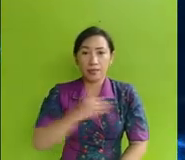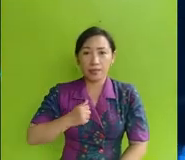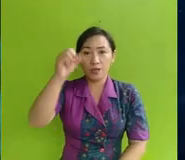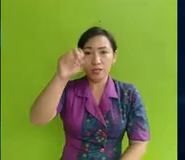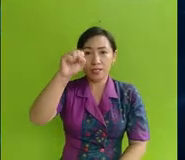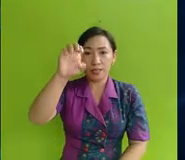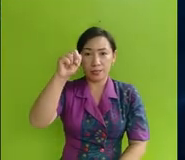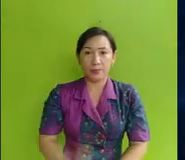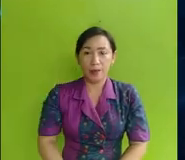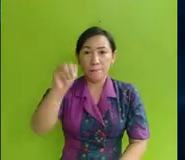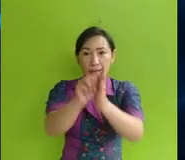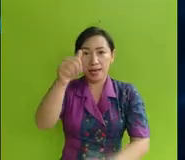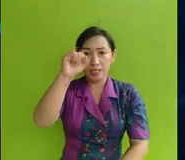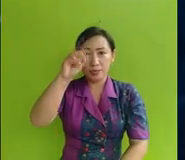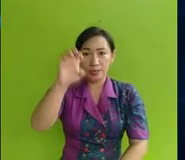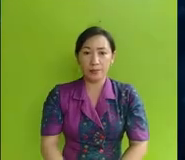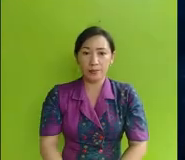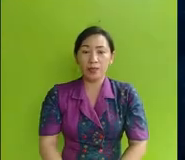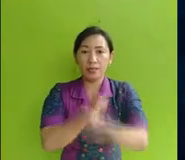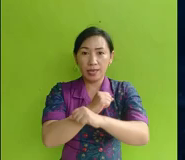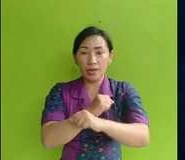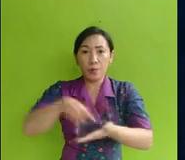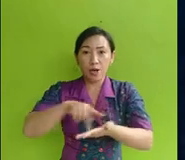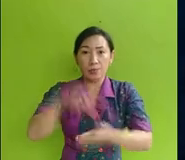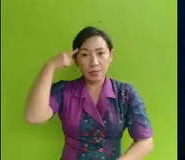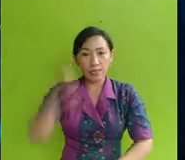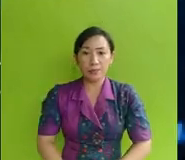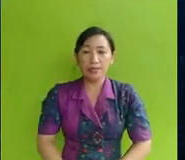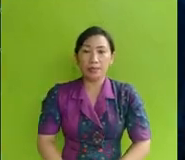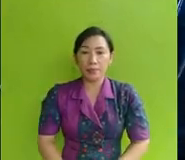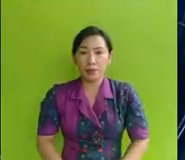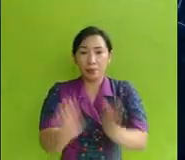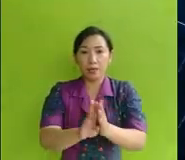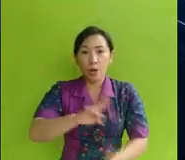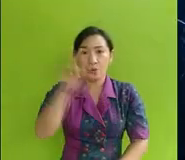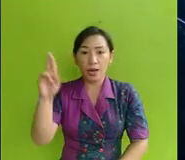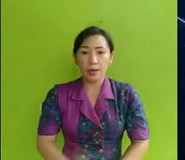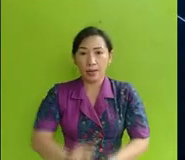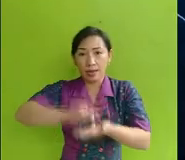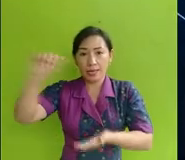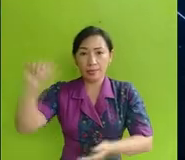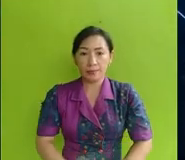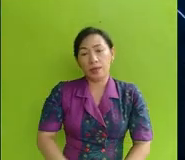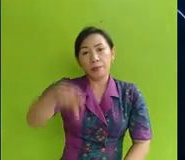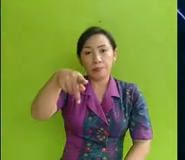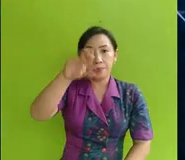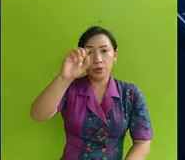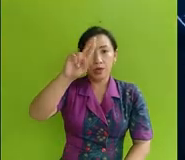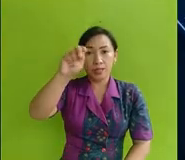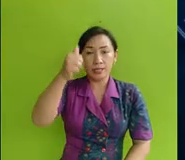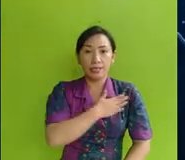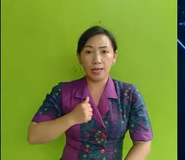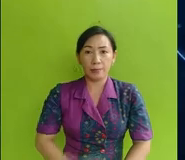pikir, serta budaya kerja. Individu pada unit kerja yang dibangun menjadi lebih baik sesuai dengan tujuan dan sasaran pembangunan zona